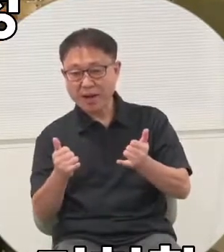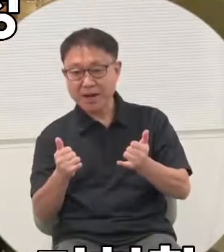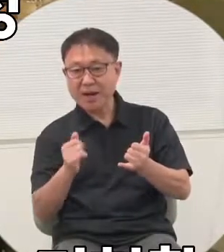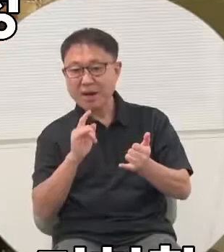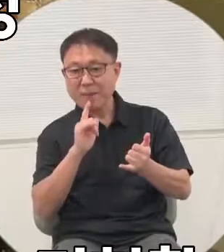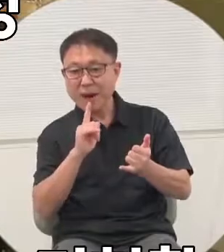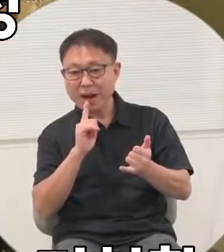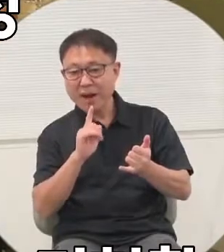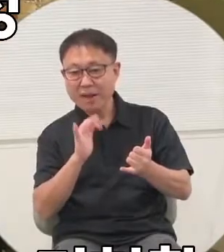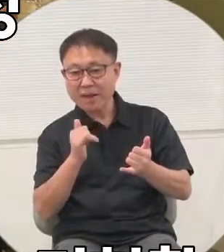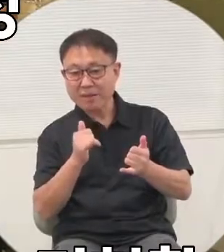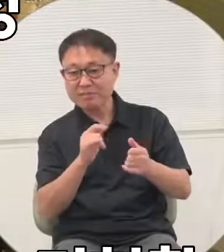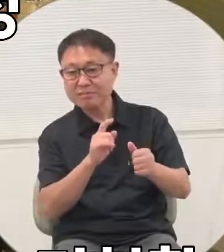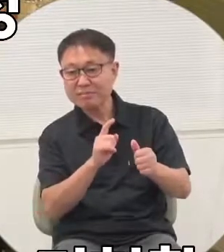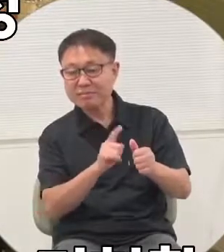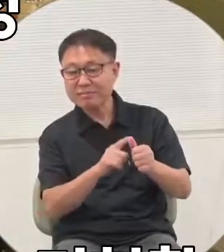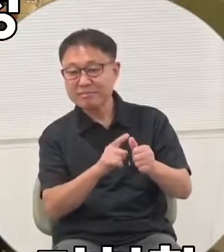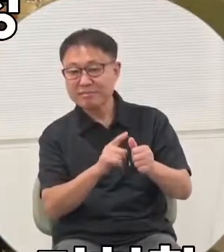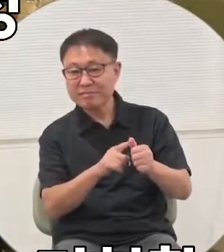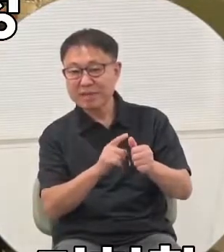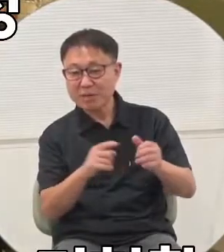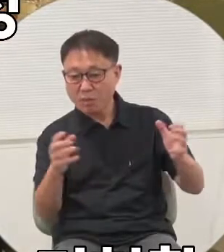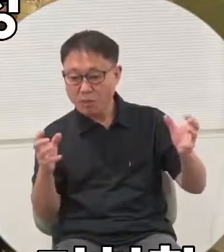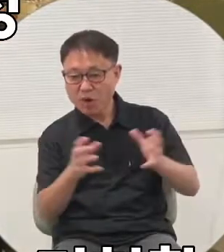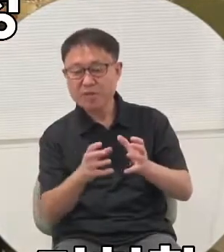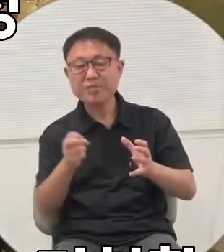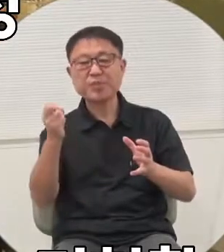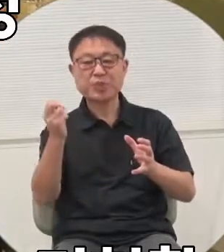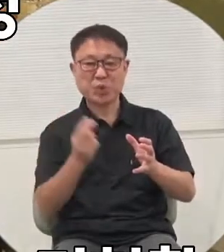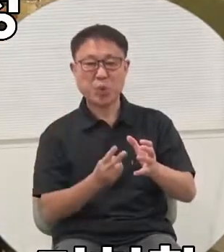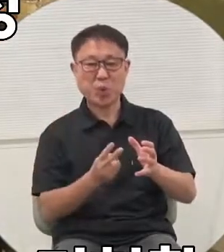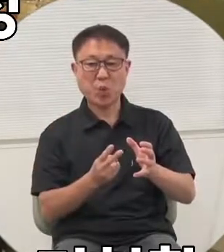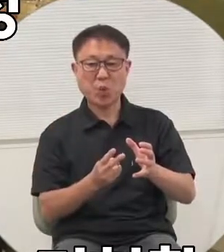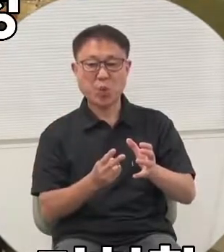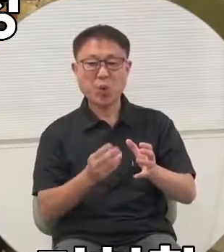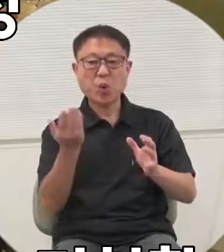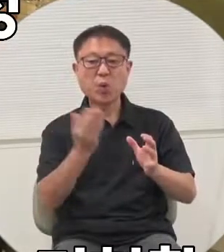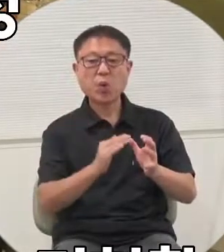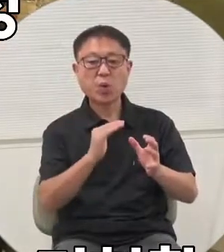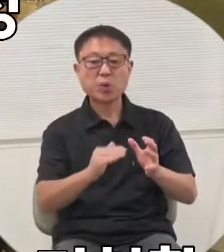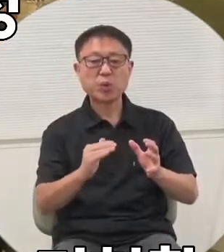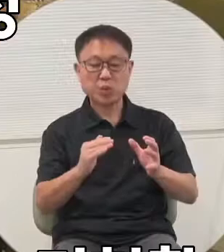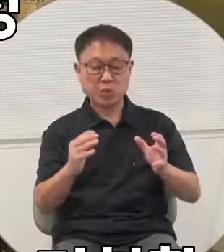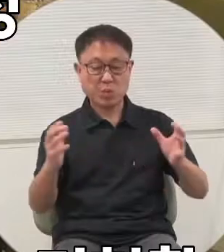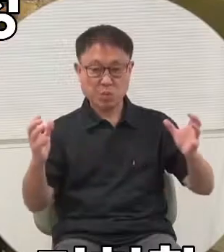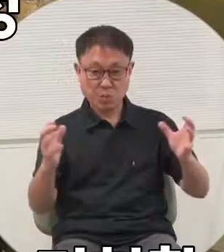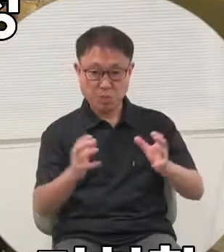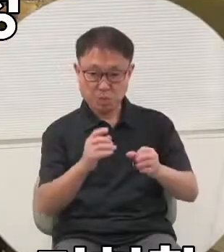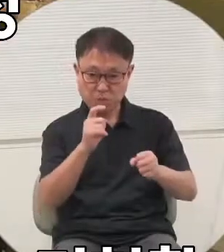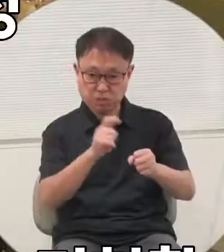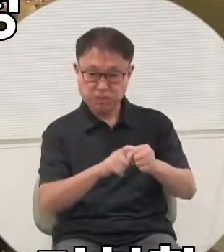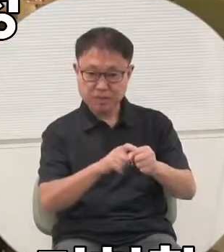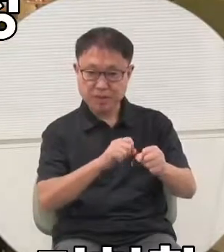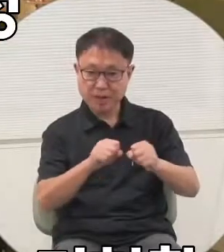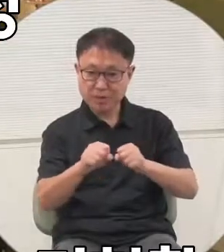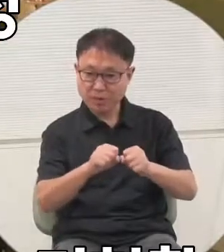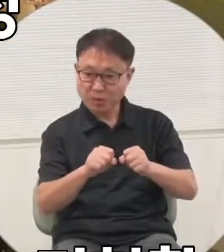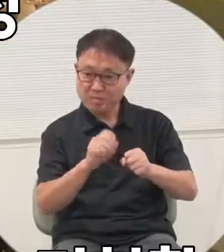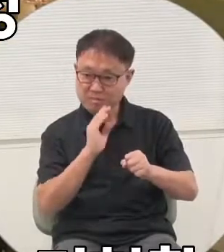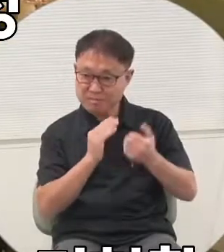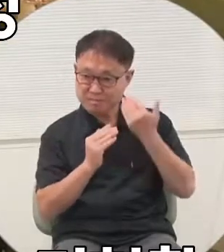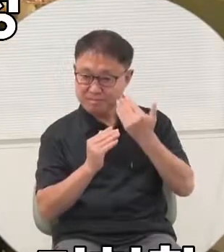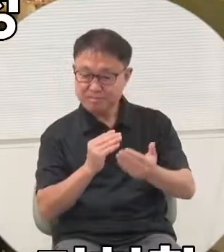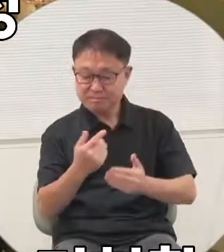불리는 분들의 어떤 모임이자 어떤 공동의 목적을 가지고 또 활동하는 곳인 것